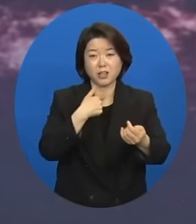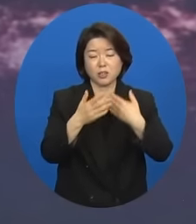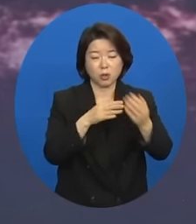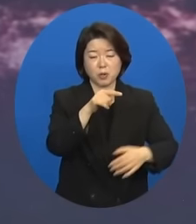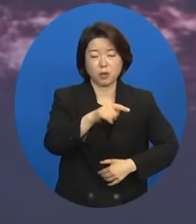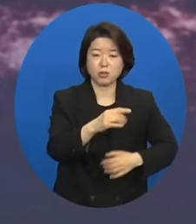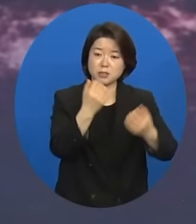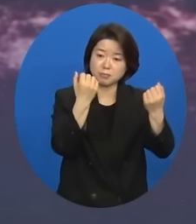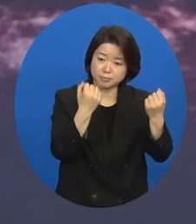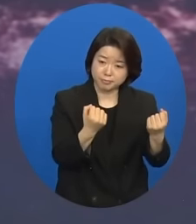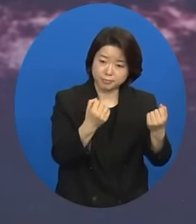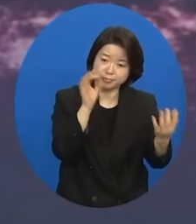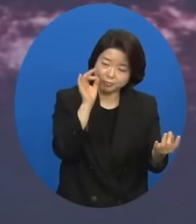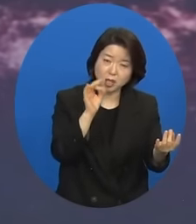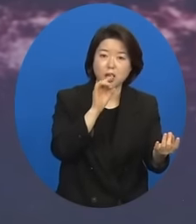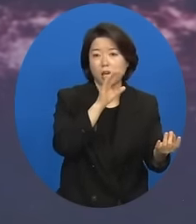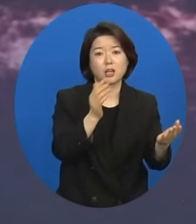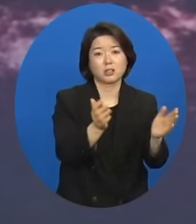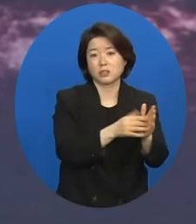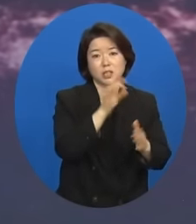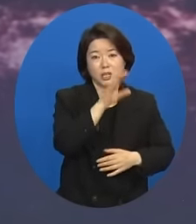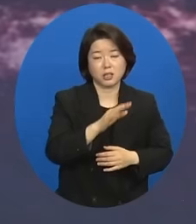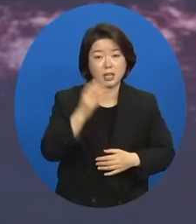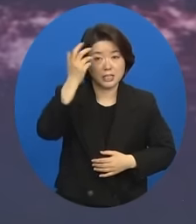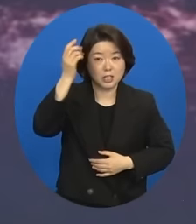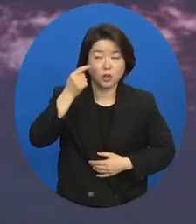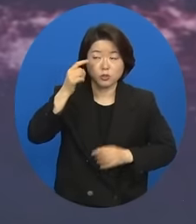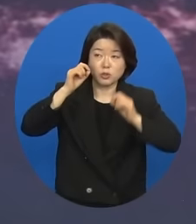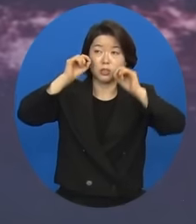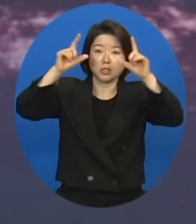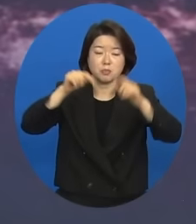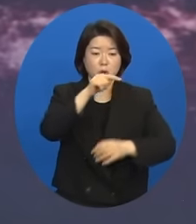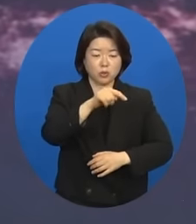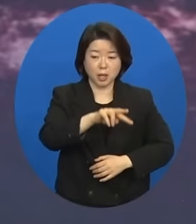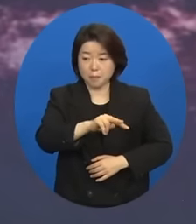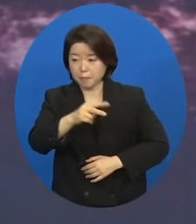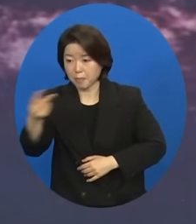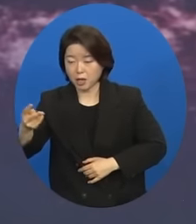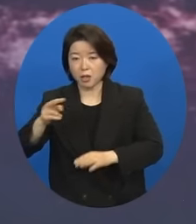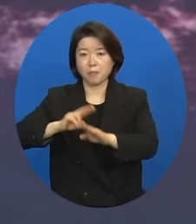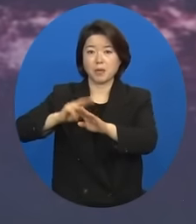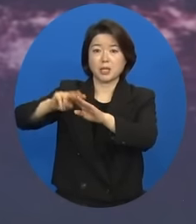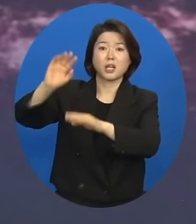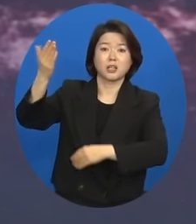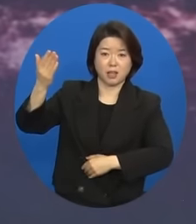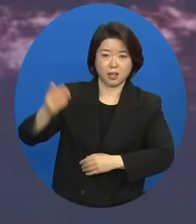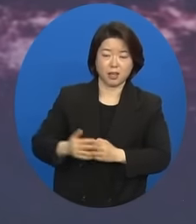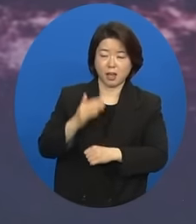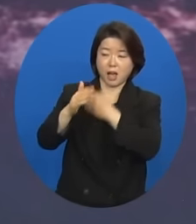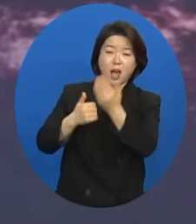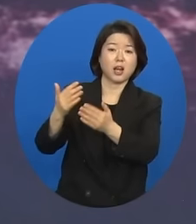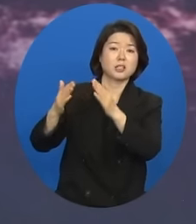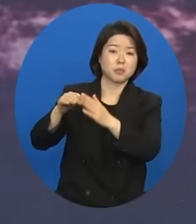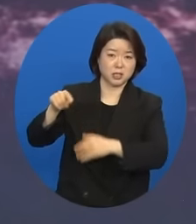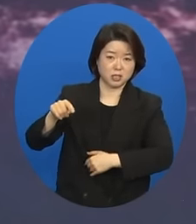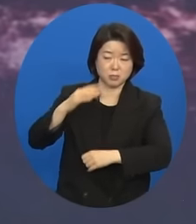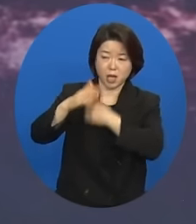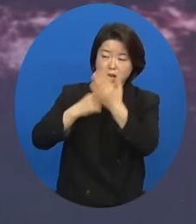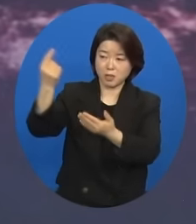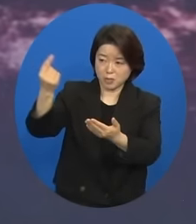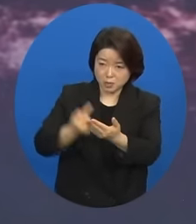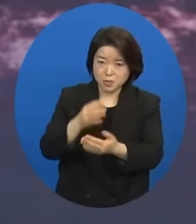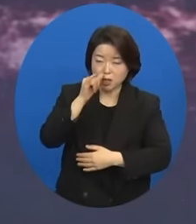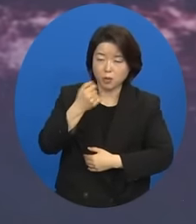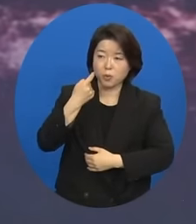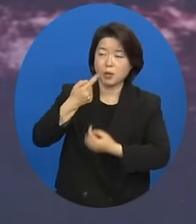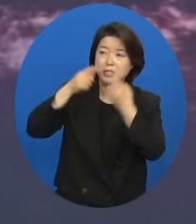멈춰서는 안 돼요 우리의 영의 눈이 어지면 거기가 들이라는 것을 알게 돼요 하나님의 집이고 하나님의 임재가 있고